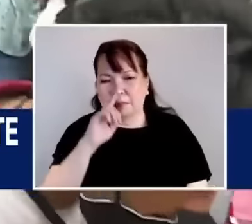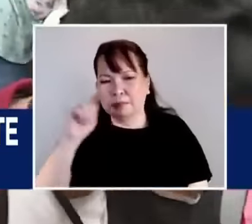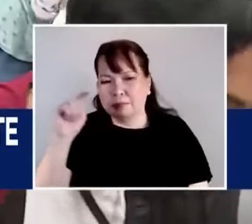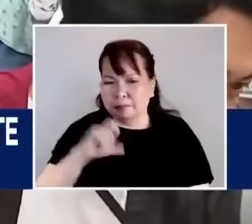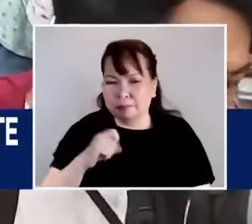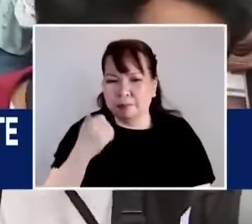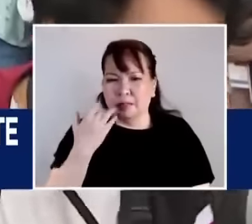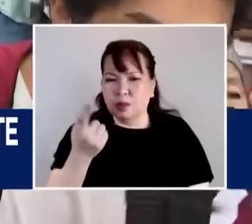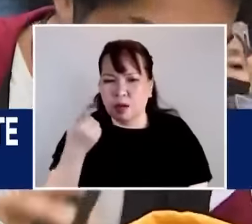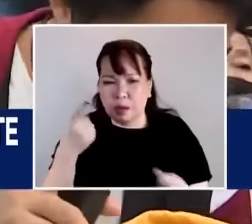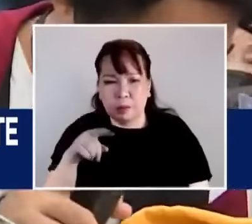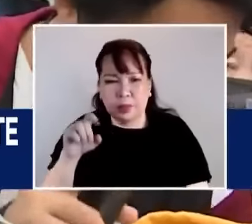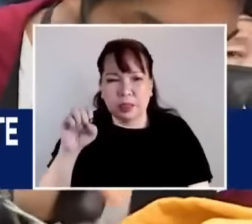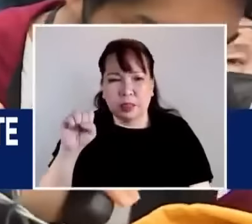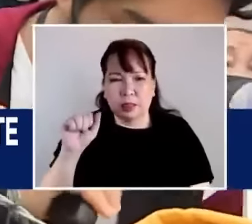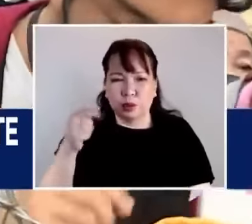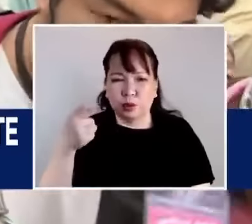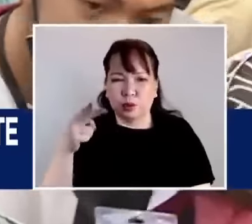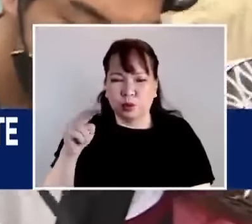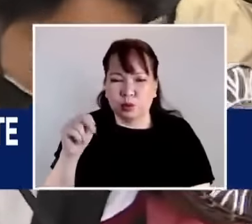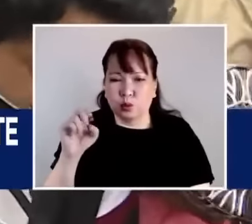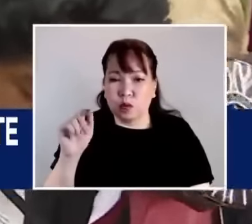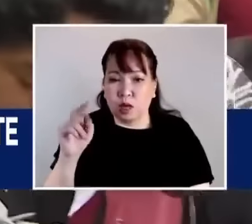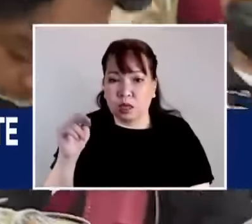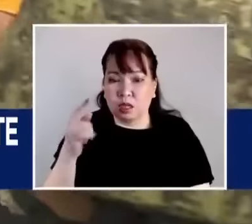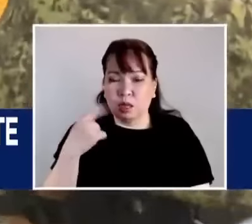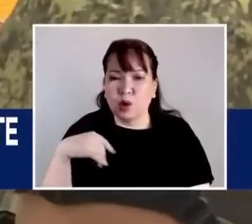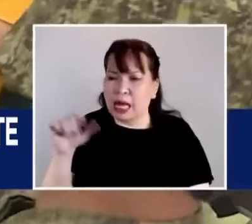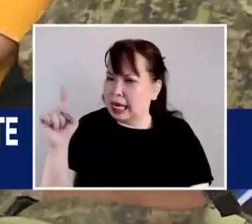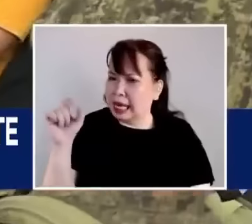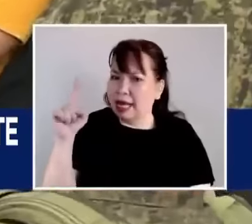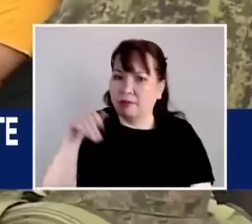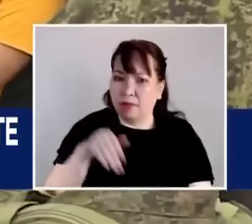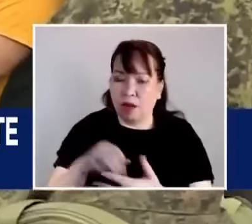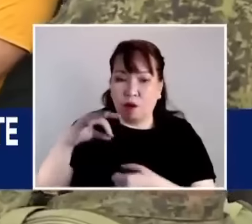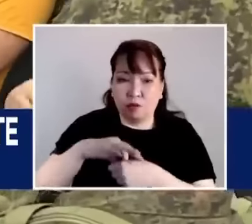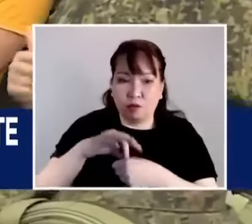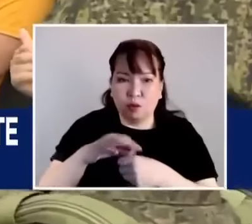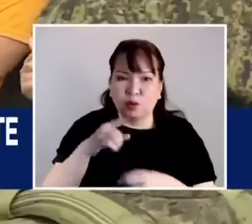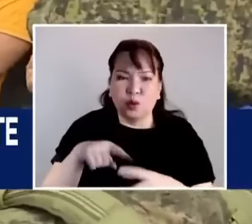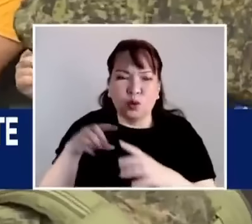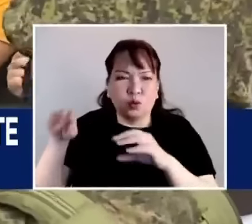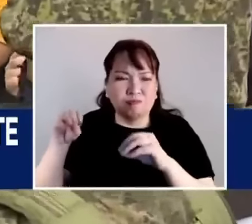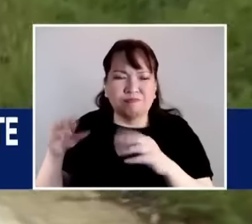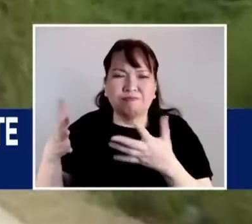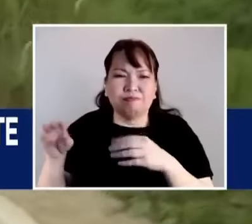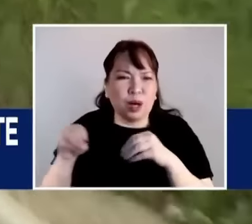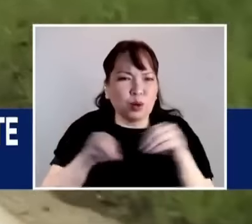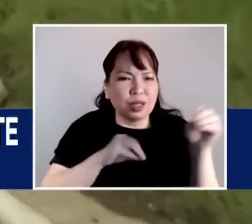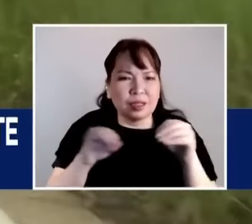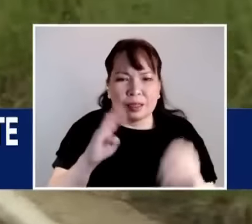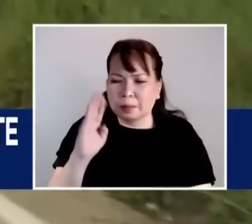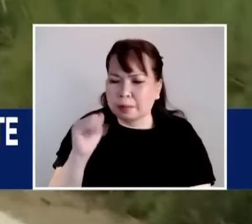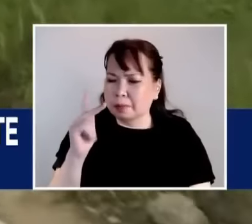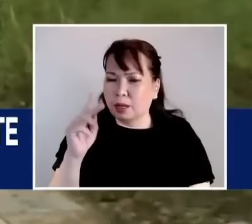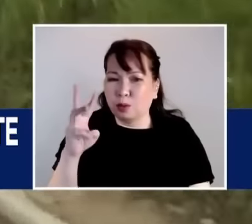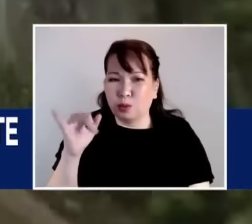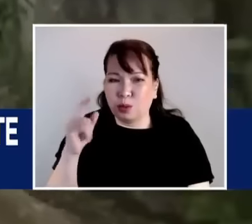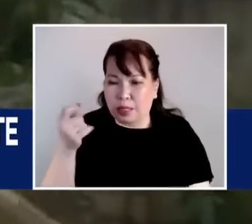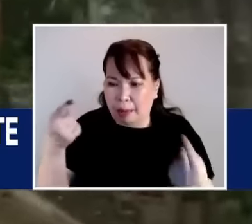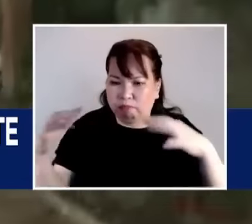sa Sagunsongan na may higit 11,000 botante. Sila ang mga bakwit mula sa mga barangay sa tinatawag na Ground Zero